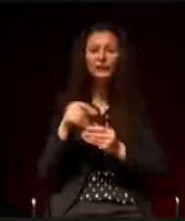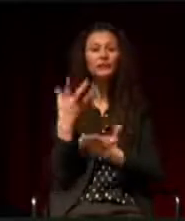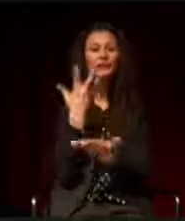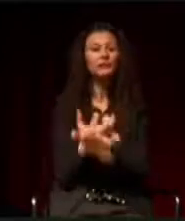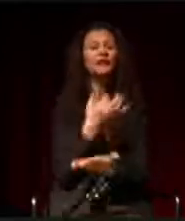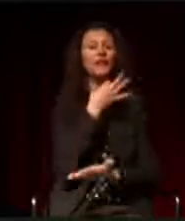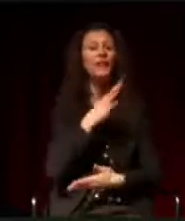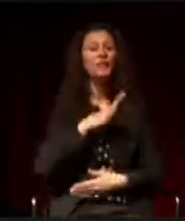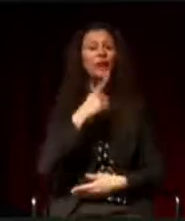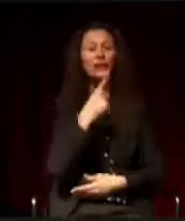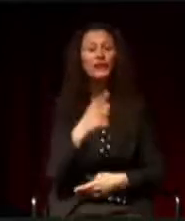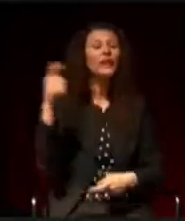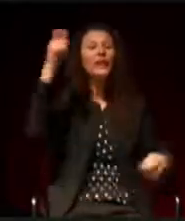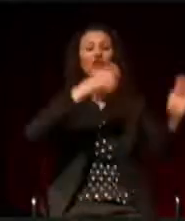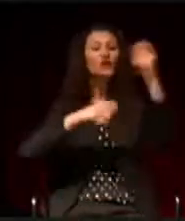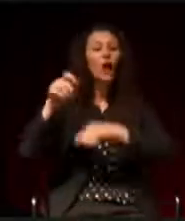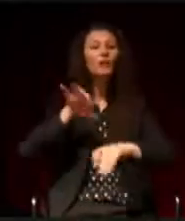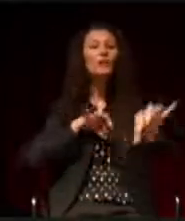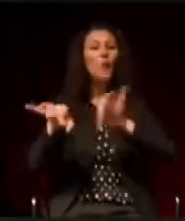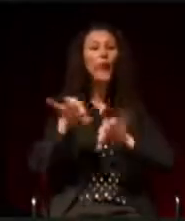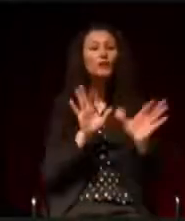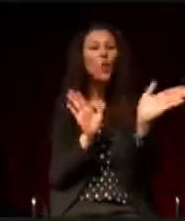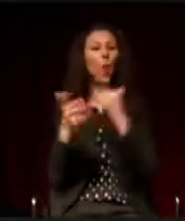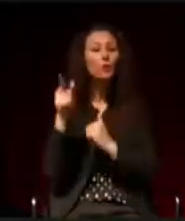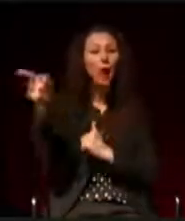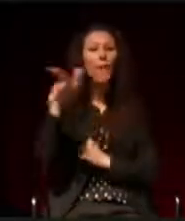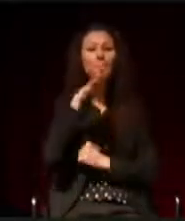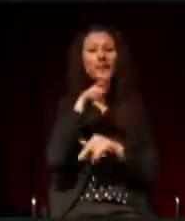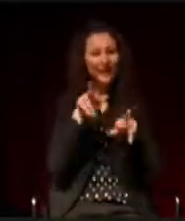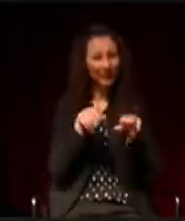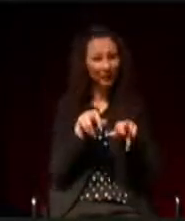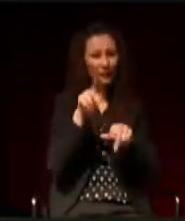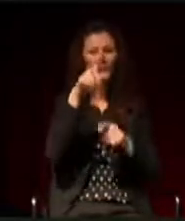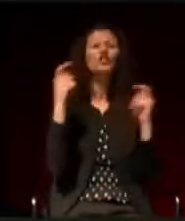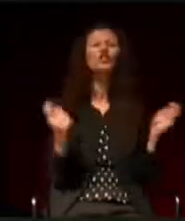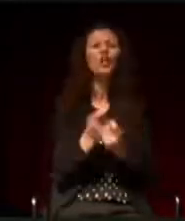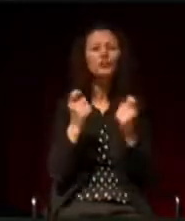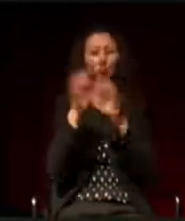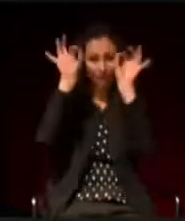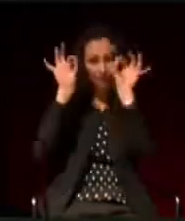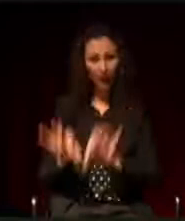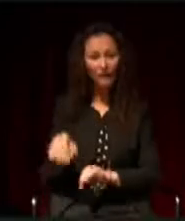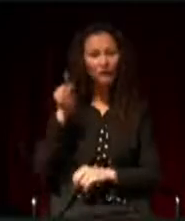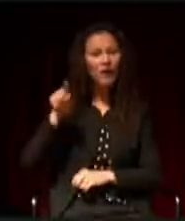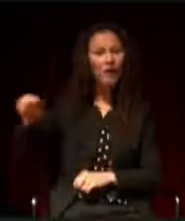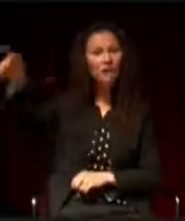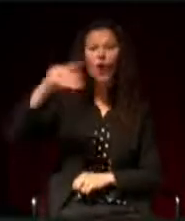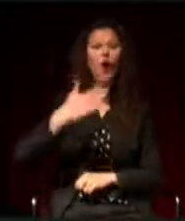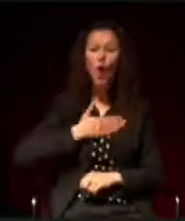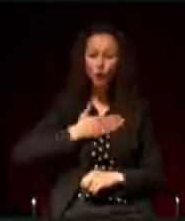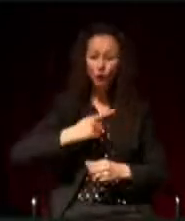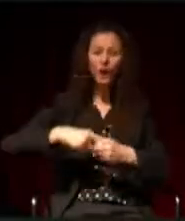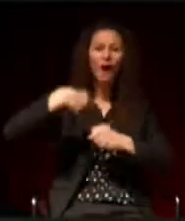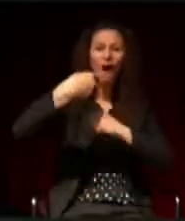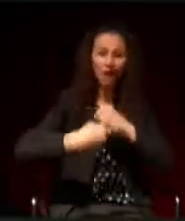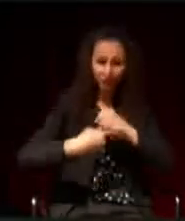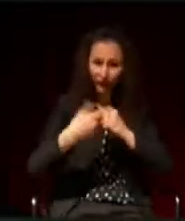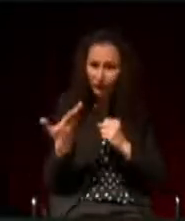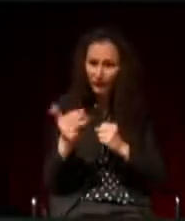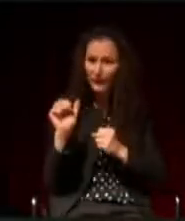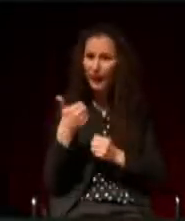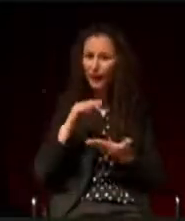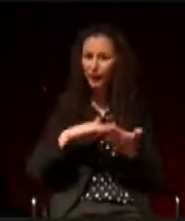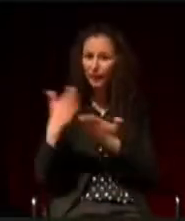demiştik. O nedenle de inşaat mühendisleri odamızla bildiğiniz gibi bir çalışmayı başlatmıştık. Önümüzdeki hafta, değil mi